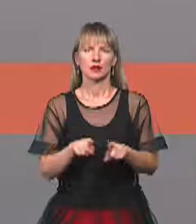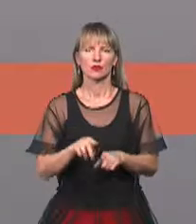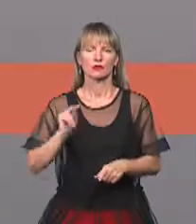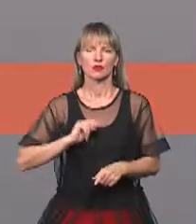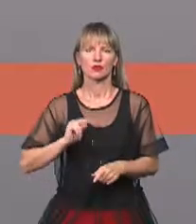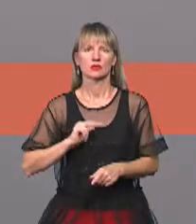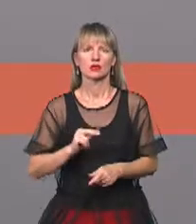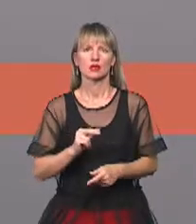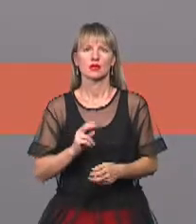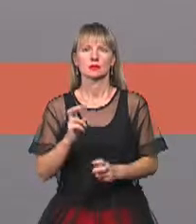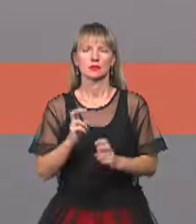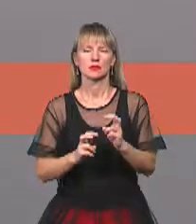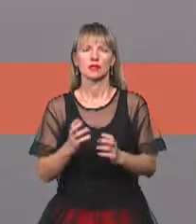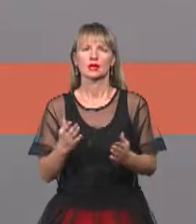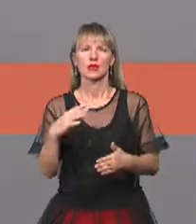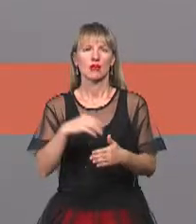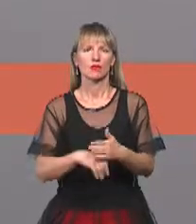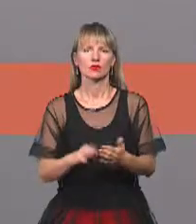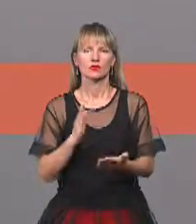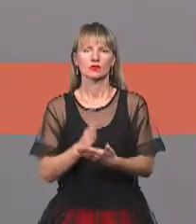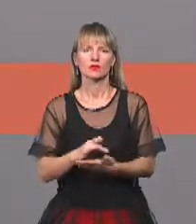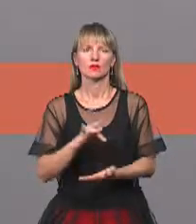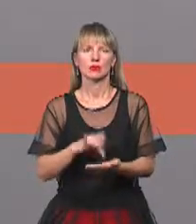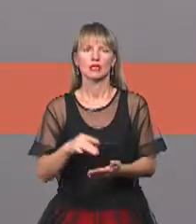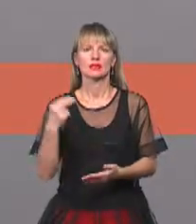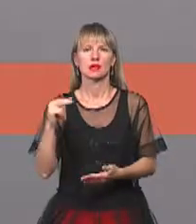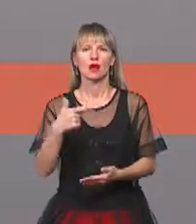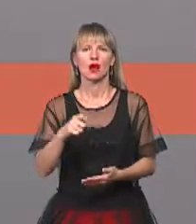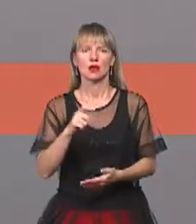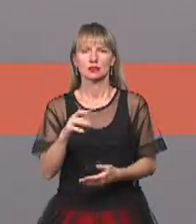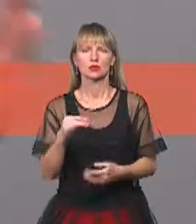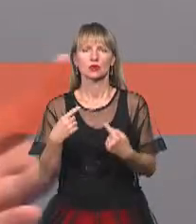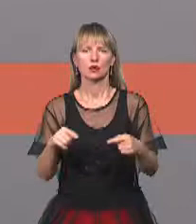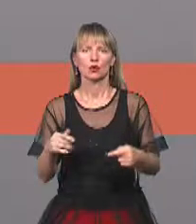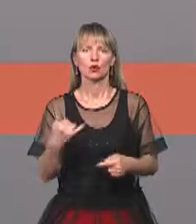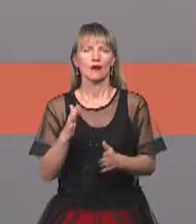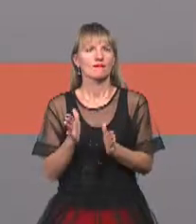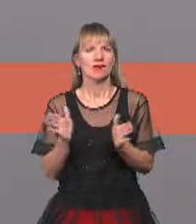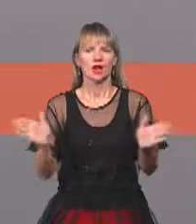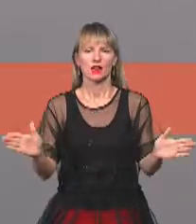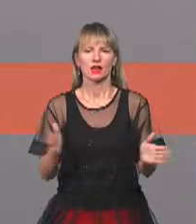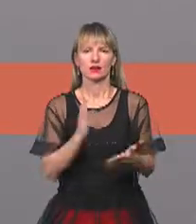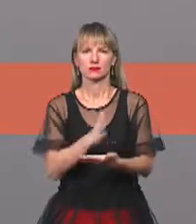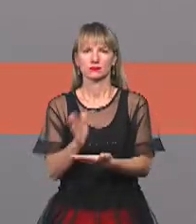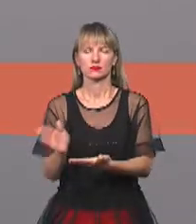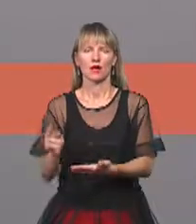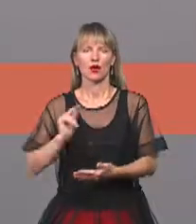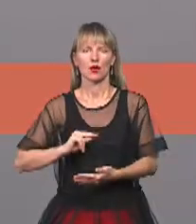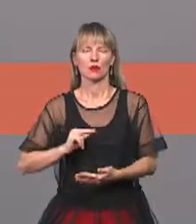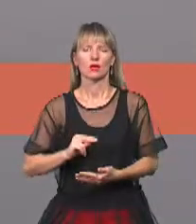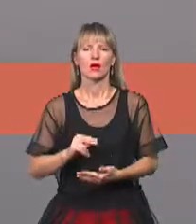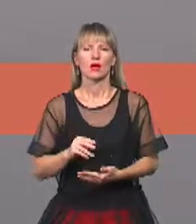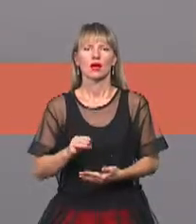не входять до сфери управління містом, це такі, як там, так, «Запоріжгаз» та інше. Тому там досить такий великий спектр. Те,